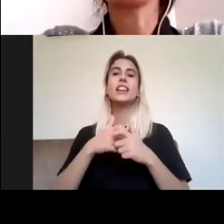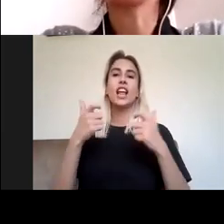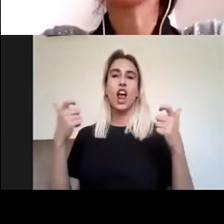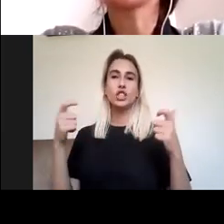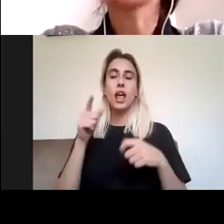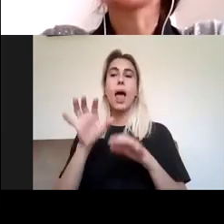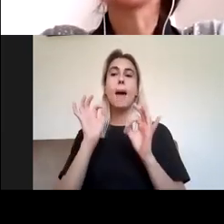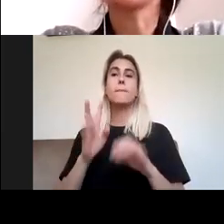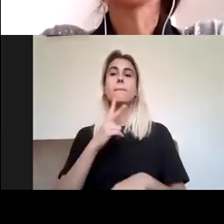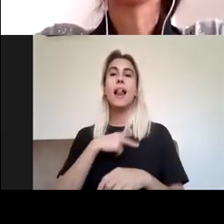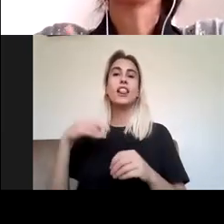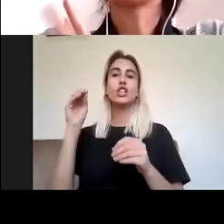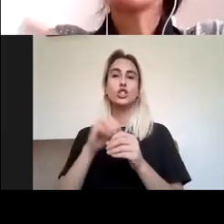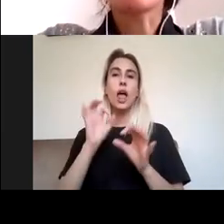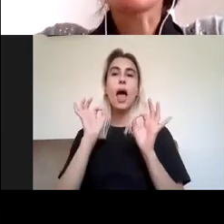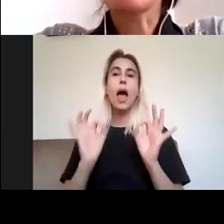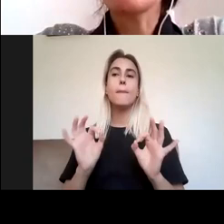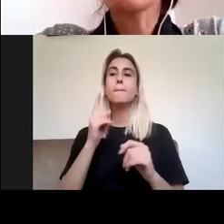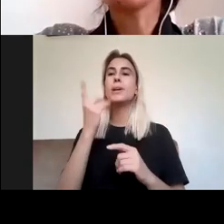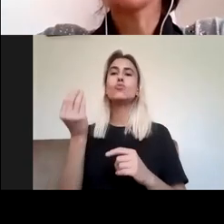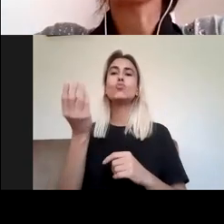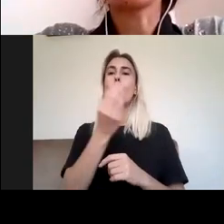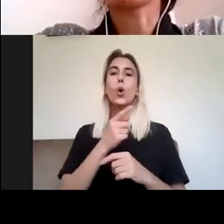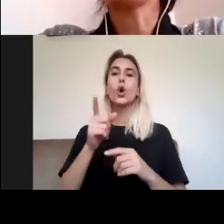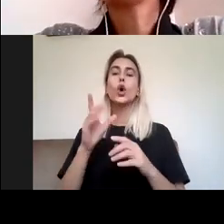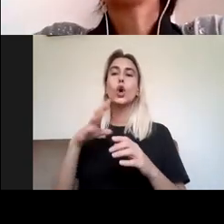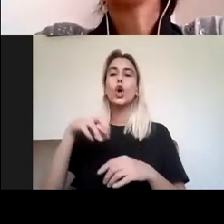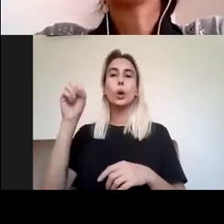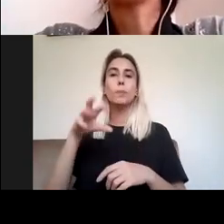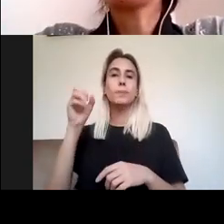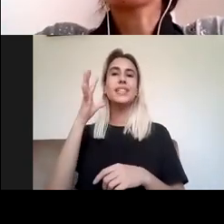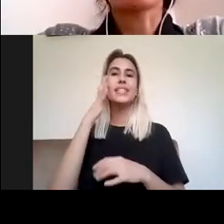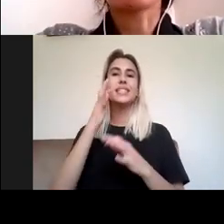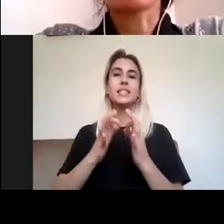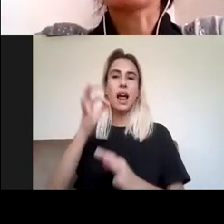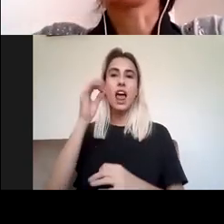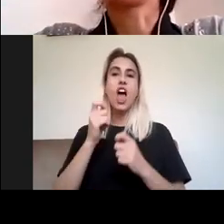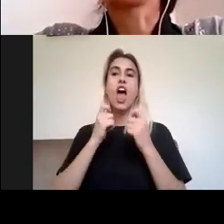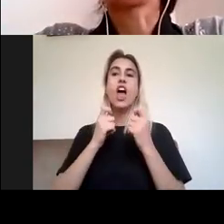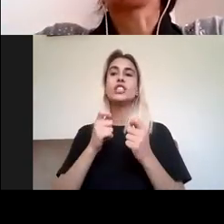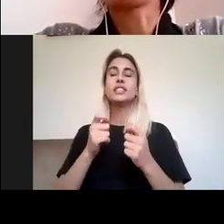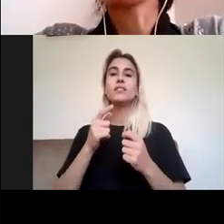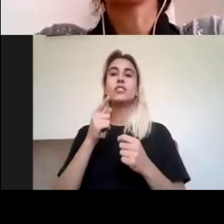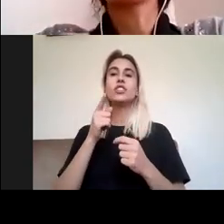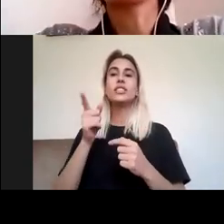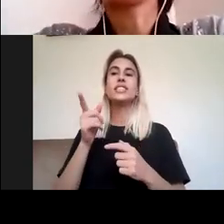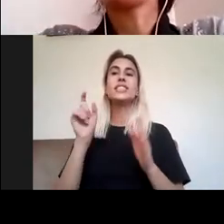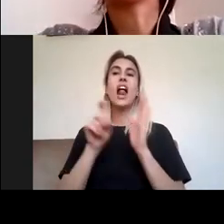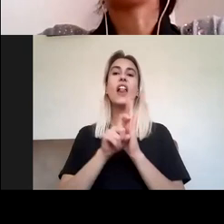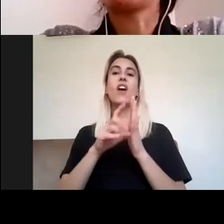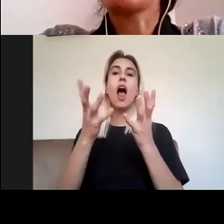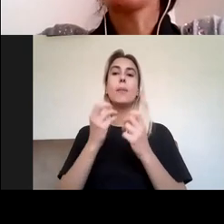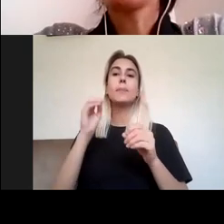hem belediye içerisinde hem de birçok kurumdan birçok insan eğiticinin eğitim sertifikalarını alabilmek için 3 gün